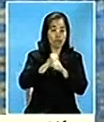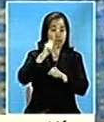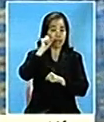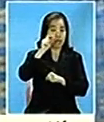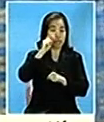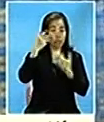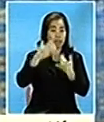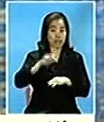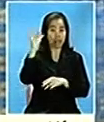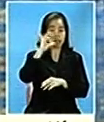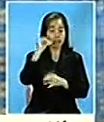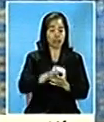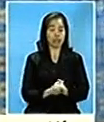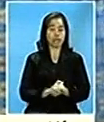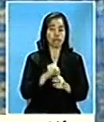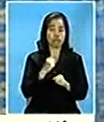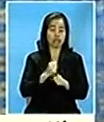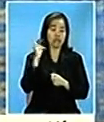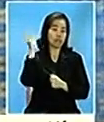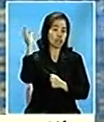ทุนอันนี้ขึ้นมาทราบว่า